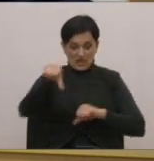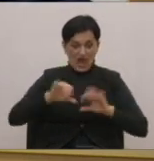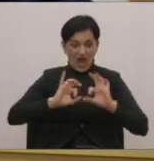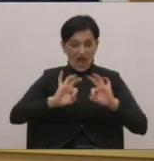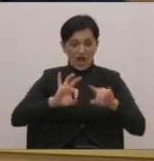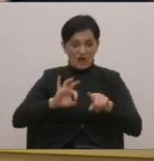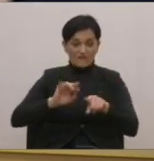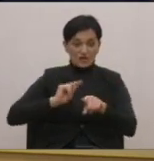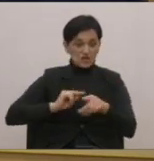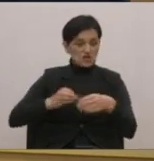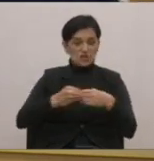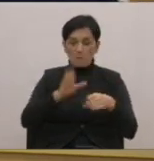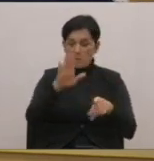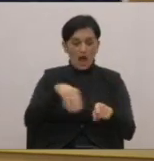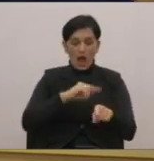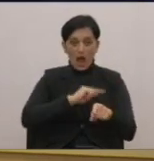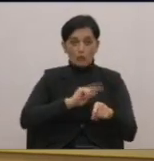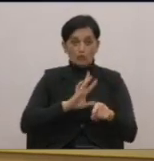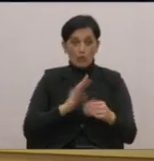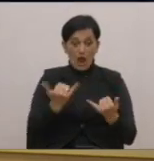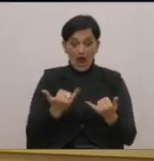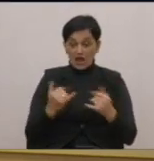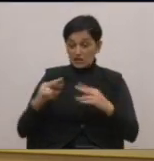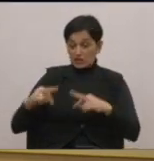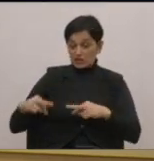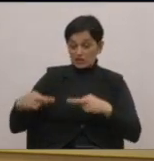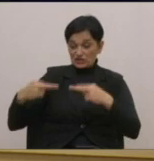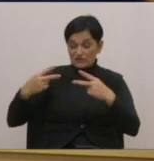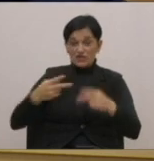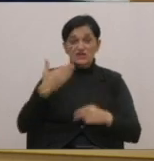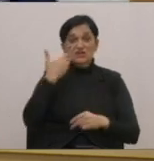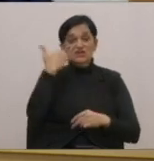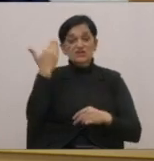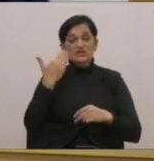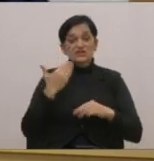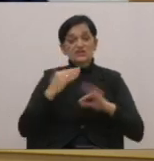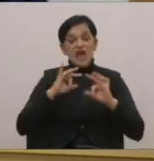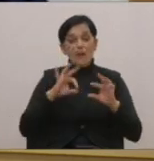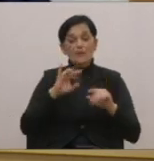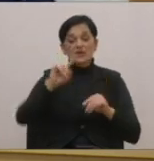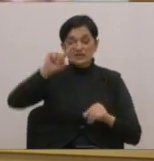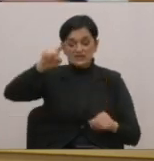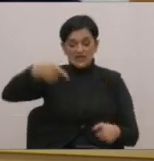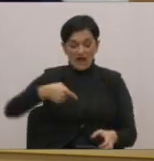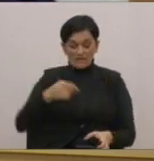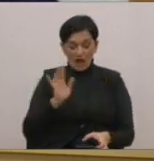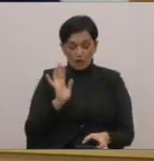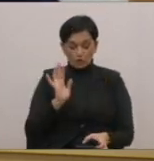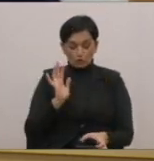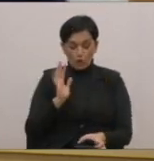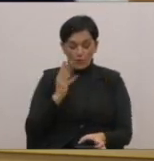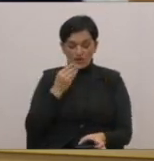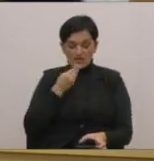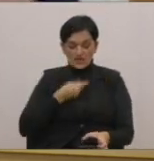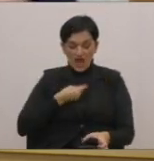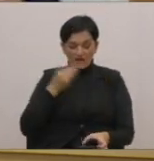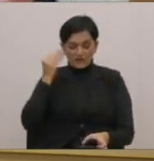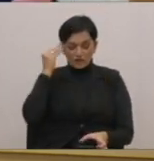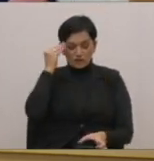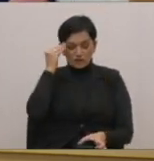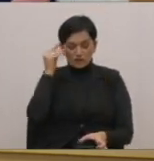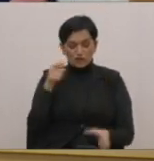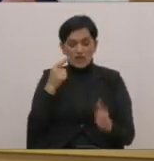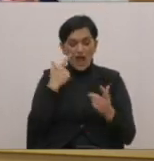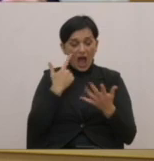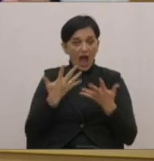მაინც არ მუშაობდა, თუ ახლა ცვლება შედის, რომ ასეთი ზეპირი განხილვა არ იყოს სავალდებულო, თავისი შინაარსით ეს ეფექტურობა